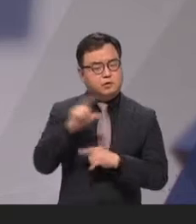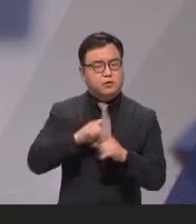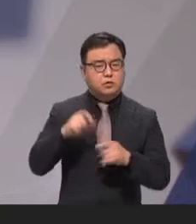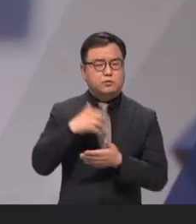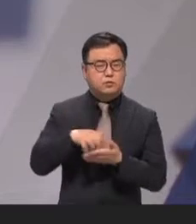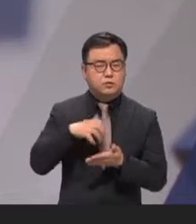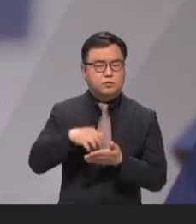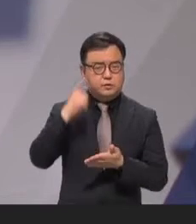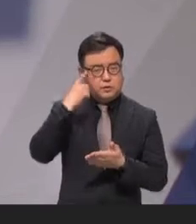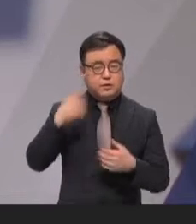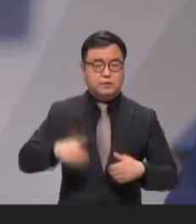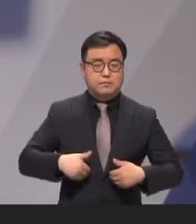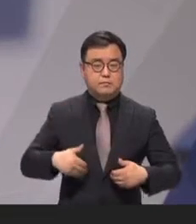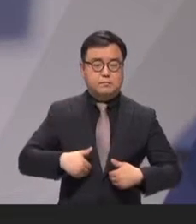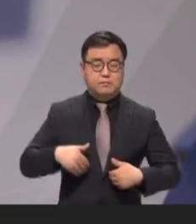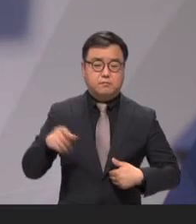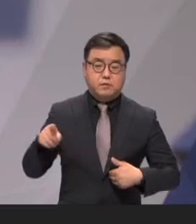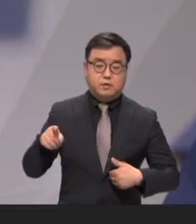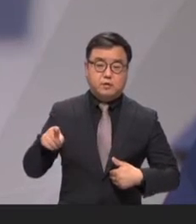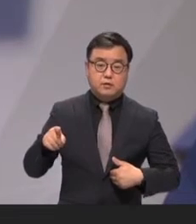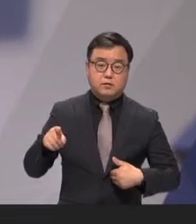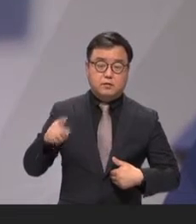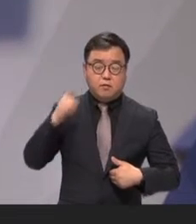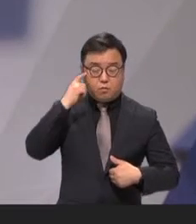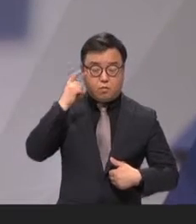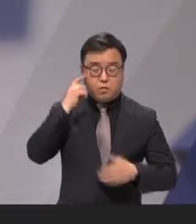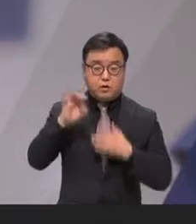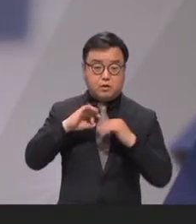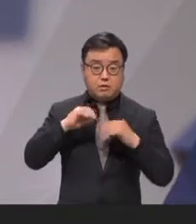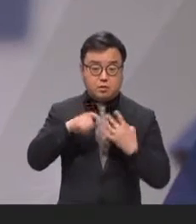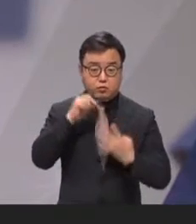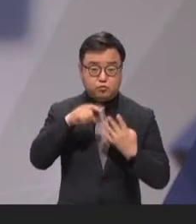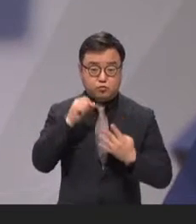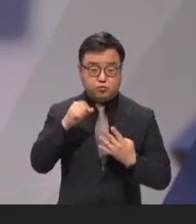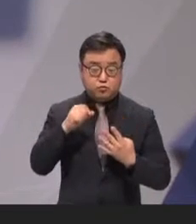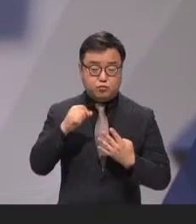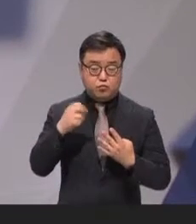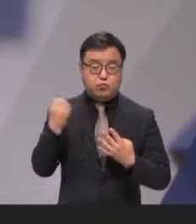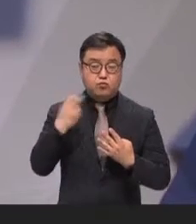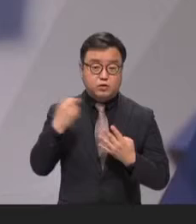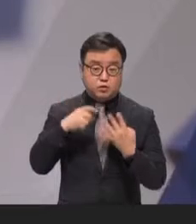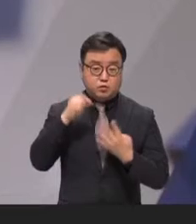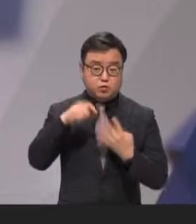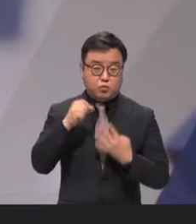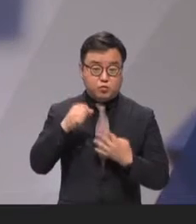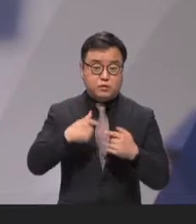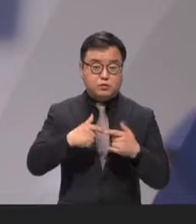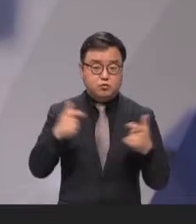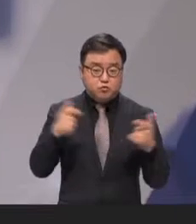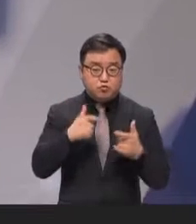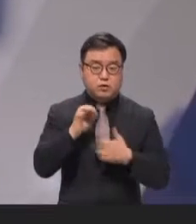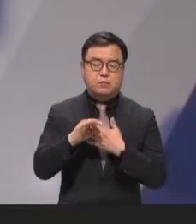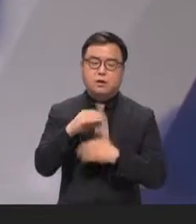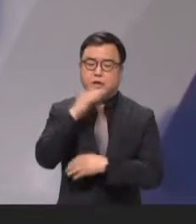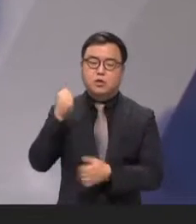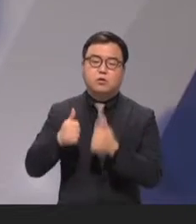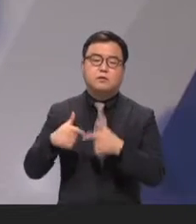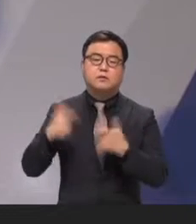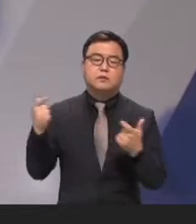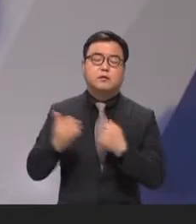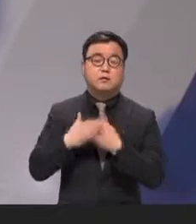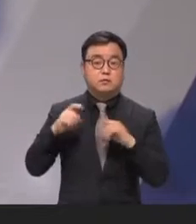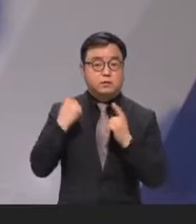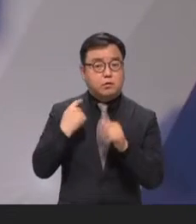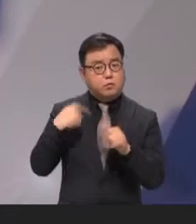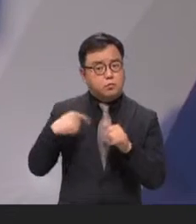같습니다. 왜냐하면 예. 이게 이제 줄어들면 정시가 늘어나는데요. 그렇죠. 네, 정시의 또 사교육비랑 좀 비교를 해봐야 되는 또 그 부분들을 좀 따져봐야 됩니다.